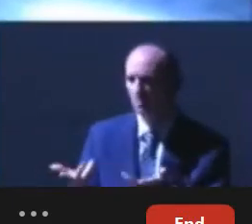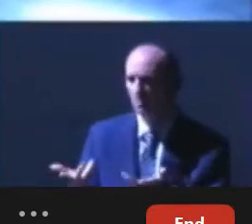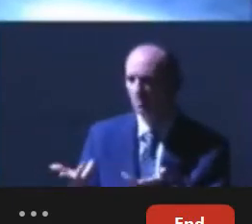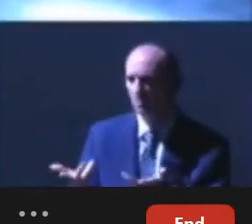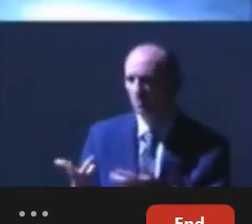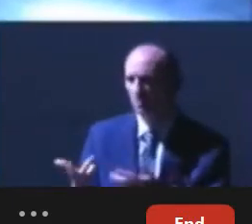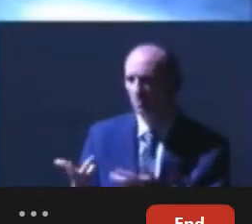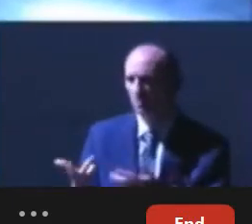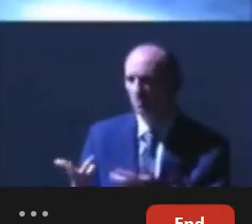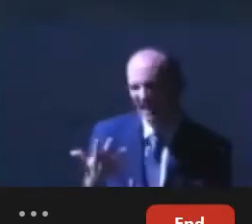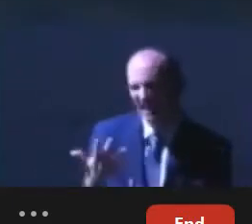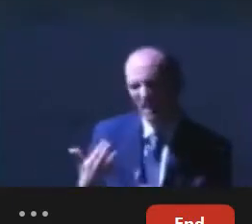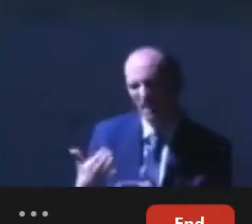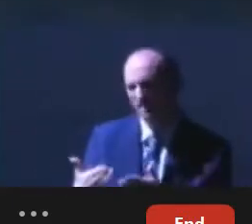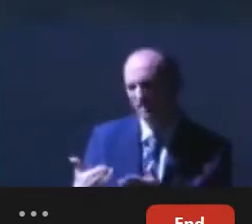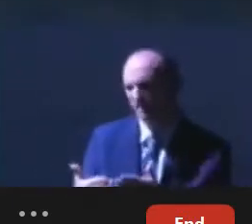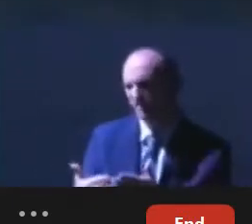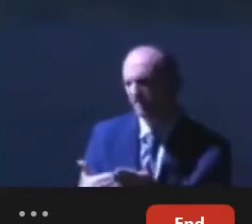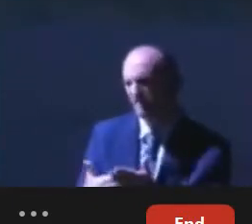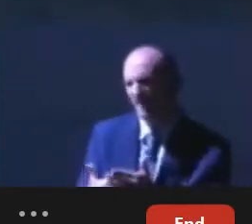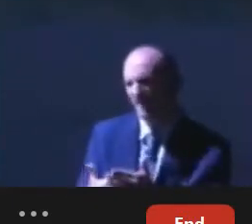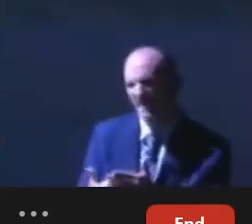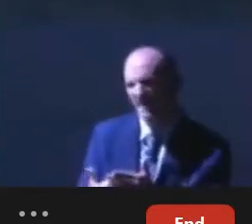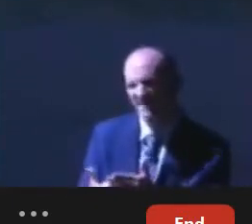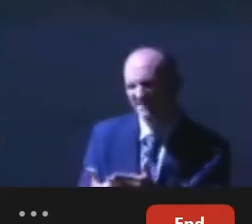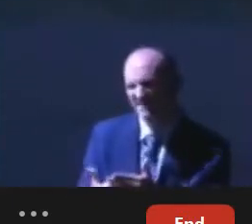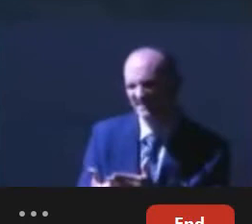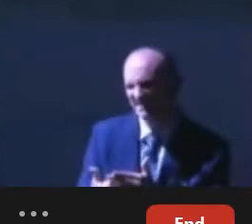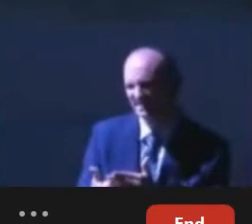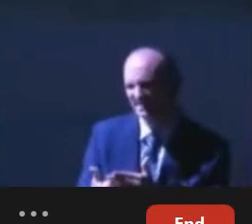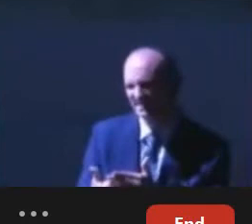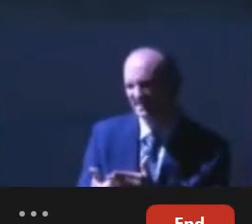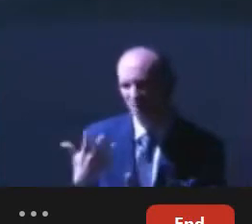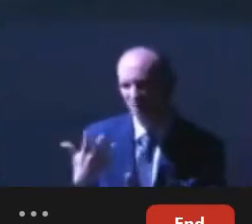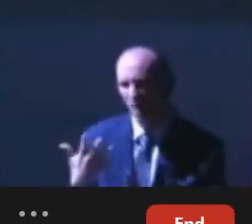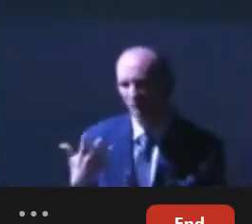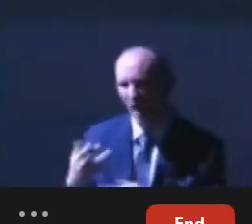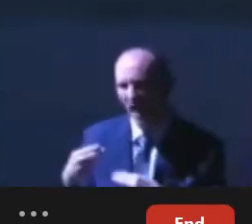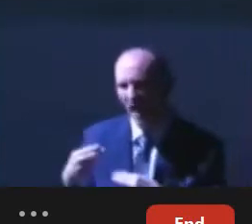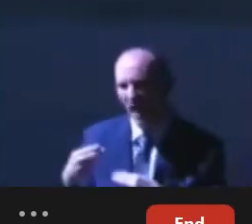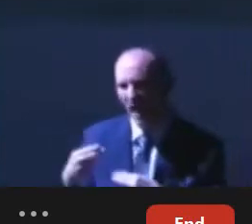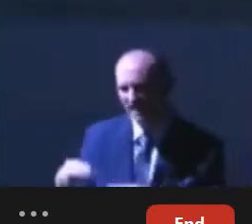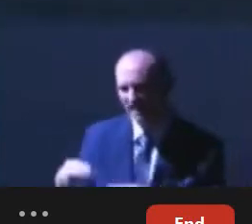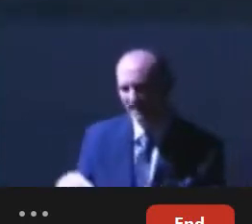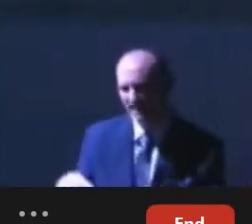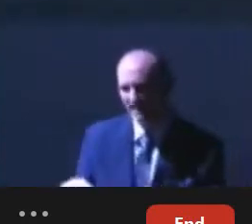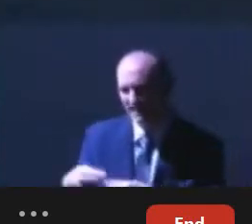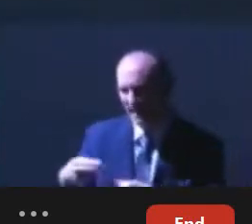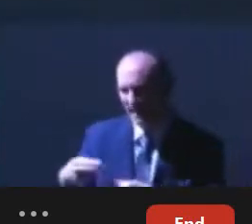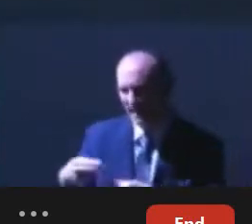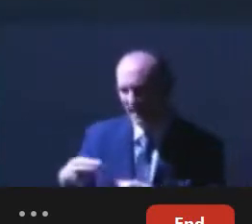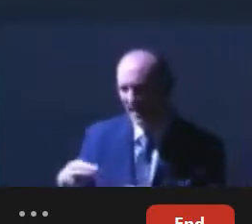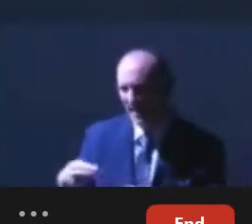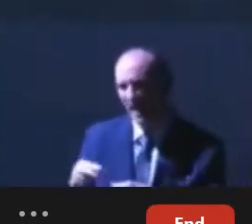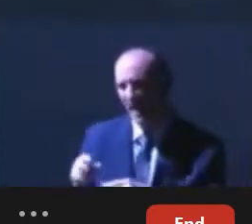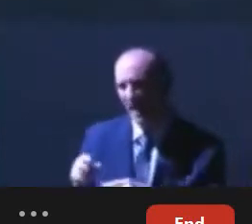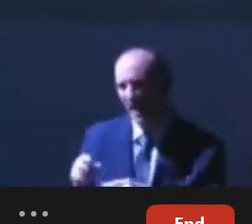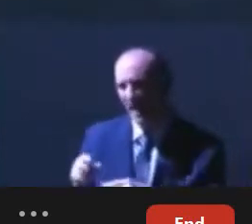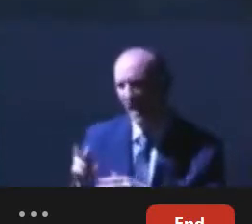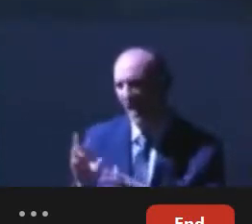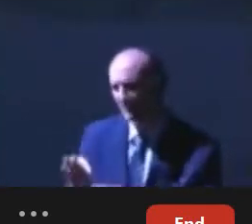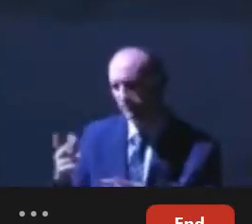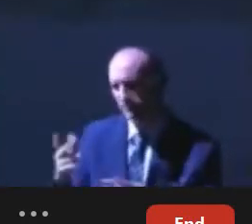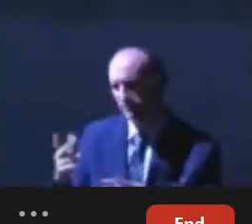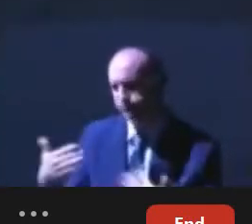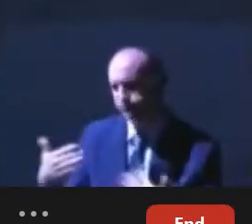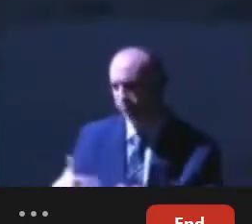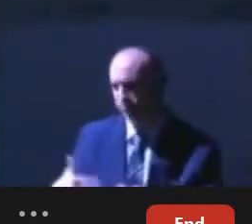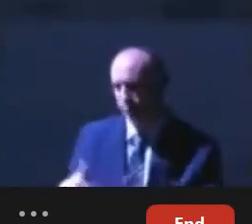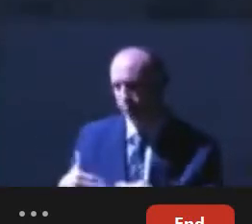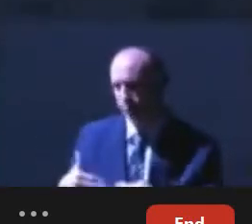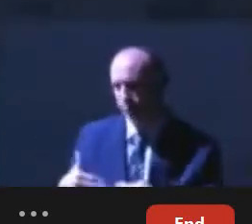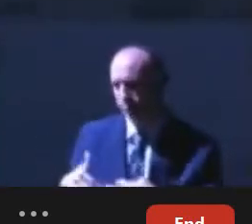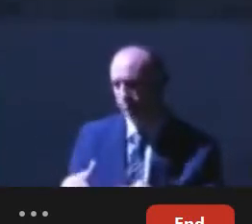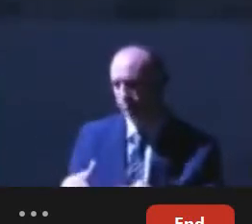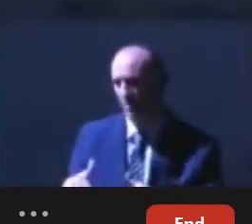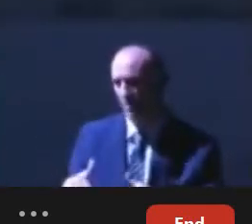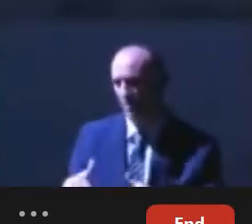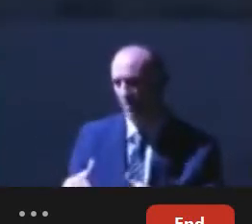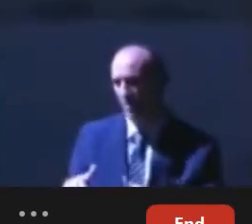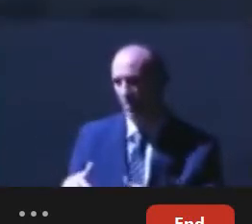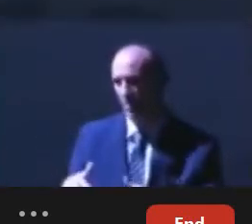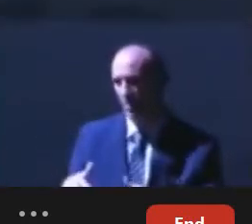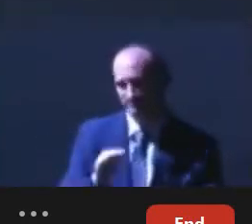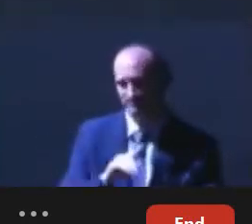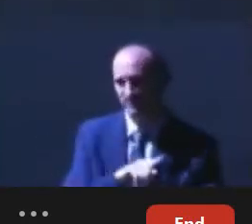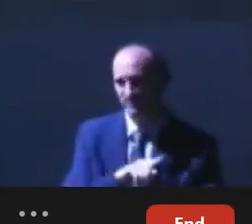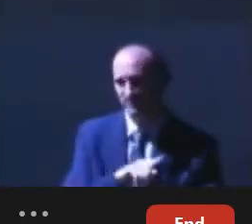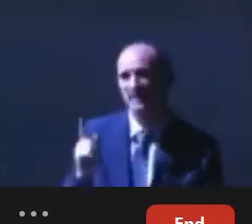2-3 năm, tối đa là 5 năm. Vì vậy thưa các bạn, nếu mà mọi người muốn nói sau đây, nhưng mà các bạn hãy tin vào sự thành công, hãy tin vào chính